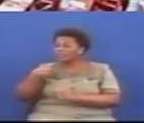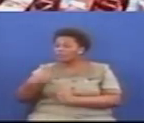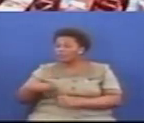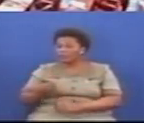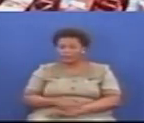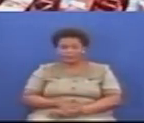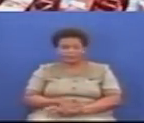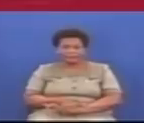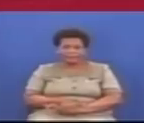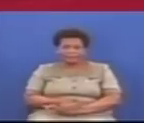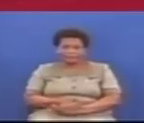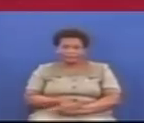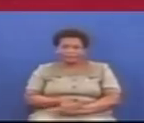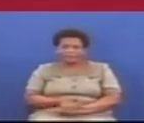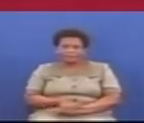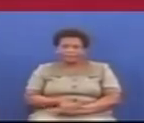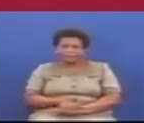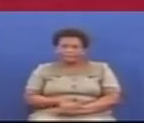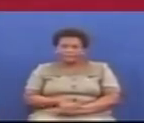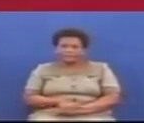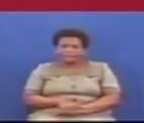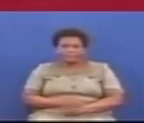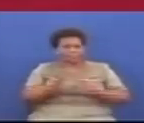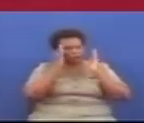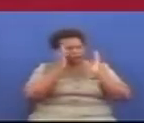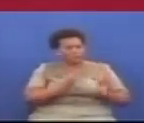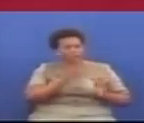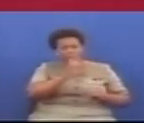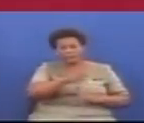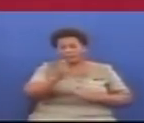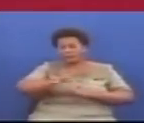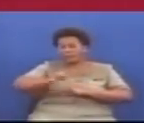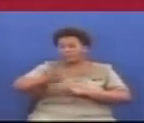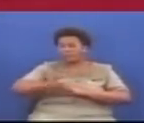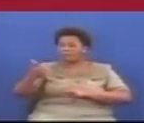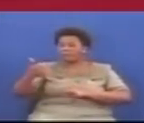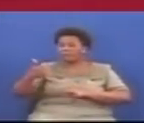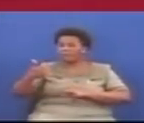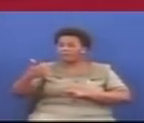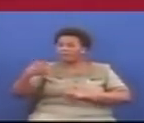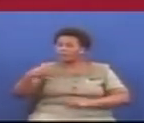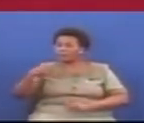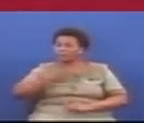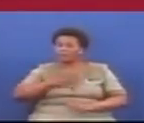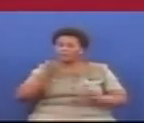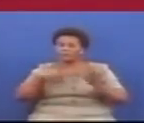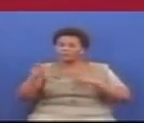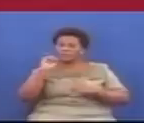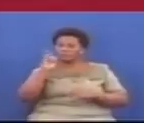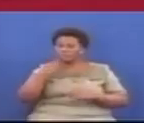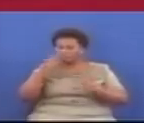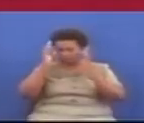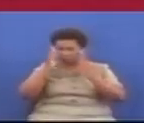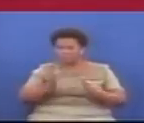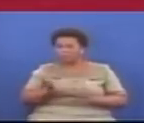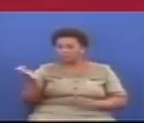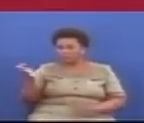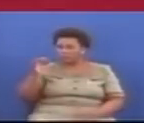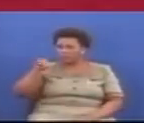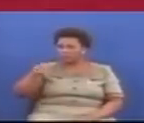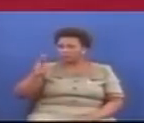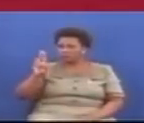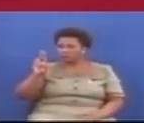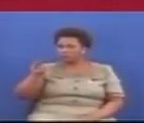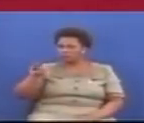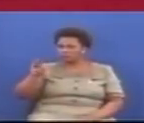Asante Mheshimiwa Spika. Mheshimiwa Spika, kwa niaba ya waziri wa nchi ofisi ya TAMISEMI, naomba nijibu maswali mawili ya nyongeza Mheshimiwa Mary Deo Muro kama